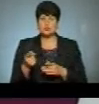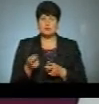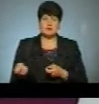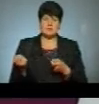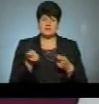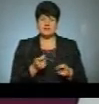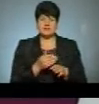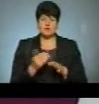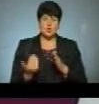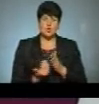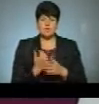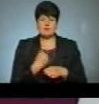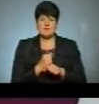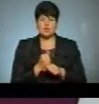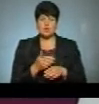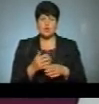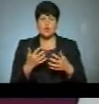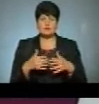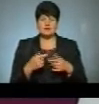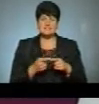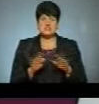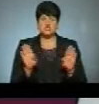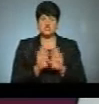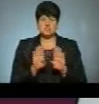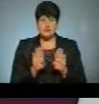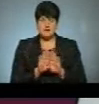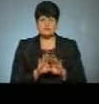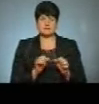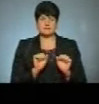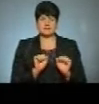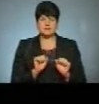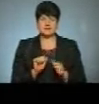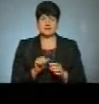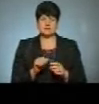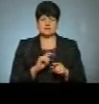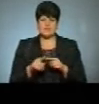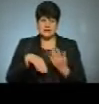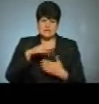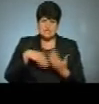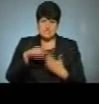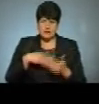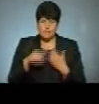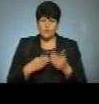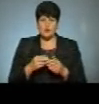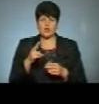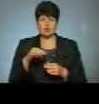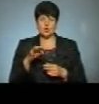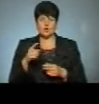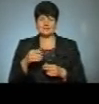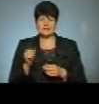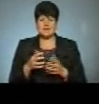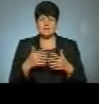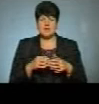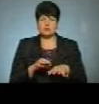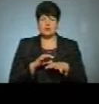частину нового лабораторного обладнання. Це шафа біологічної безпеки, швидкісна центрифуга, термошейкер і дозатори. Апарат для